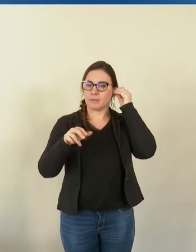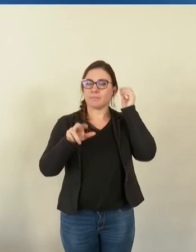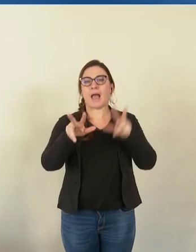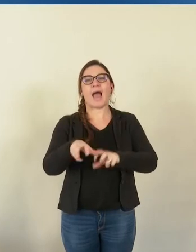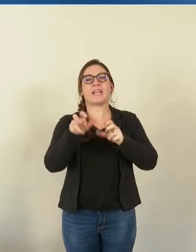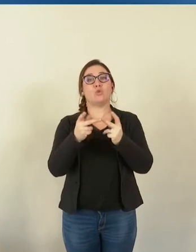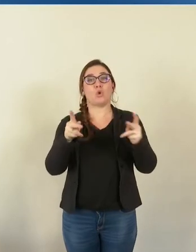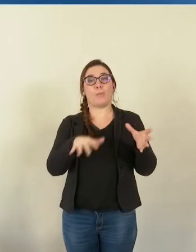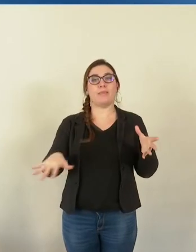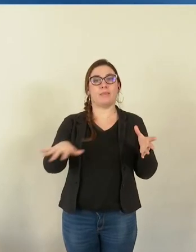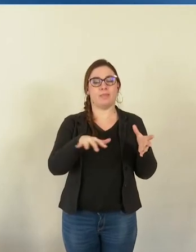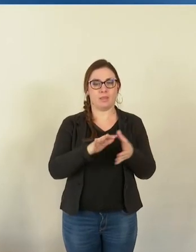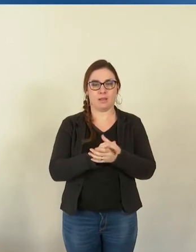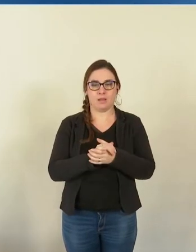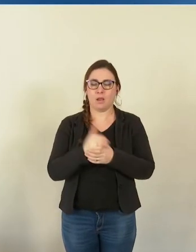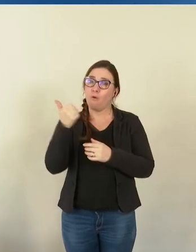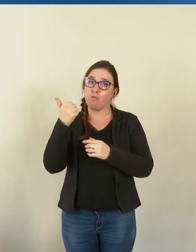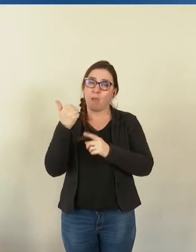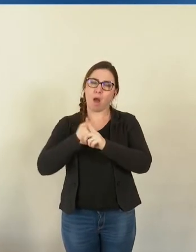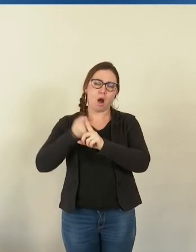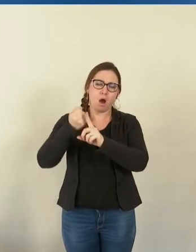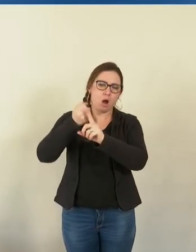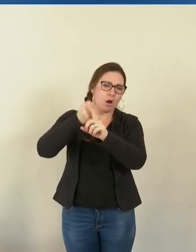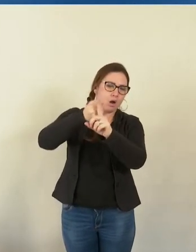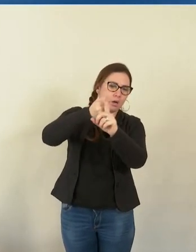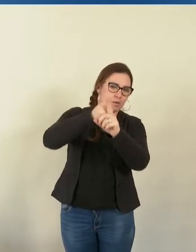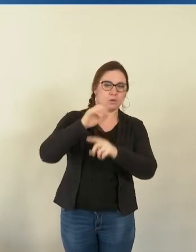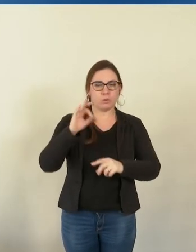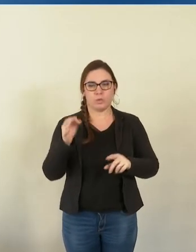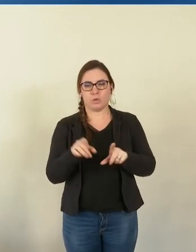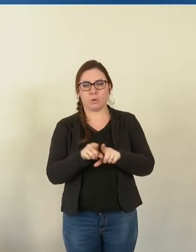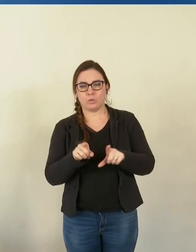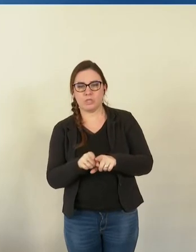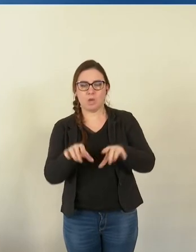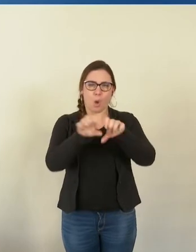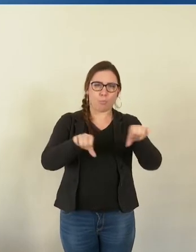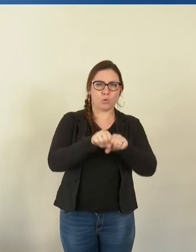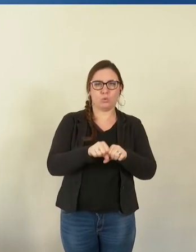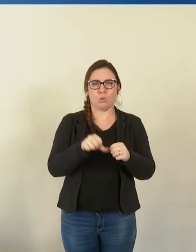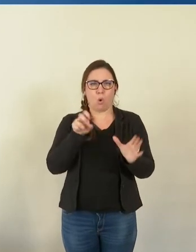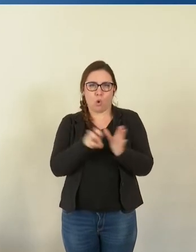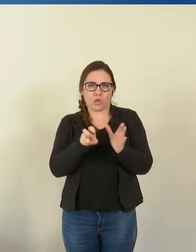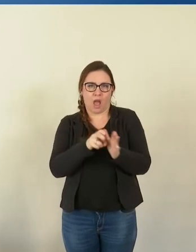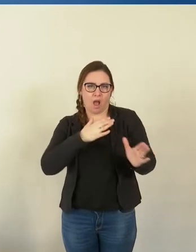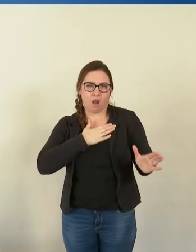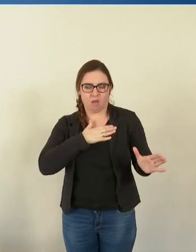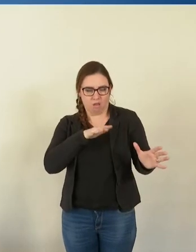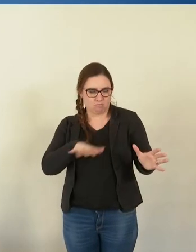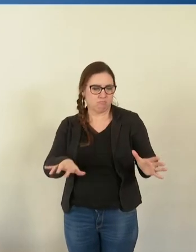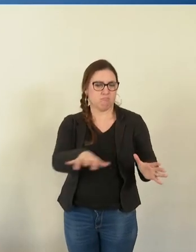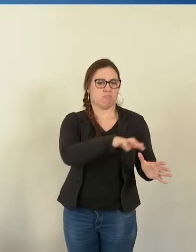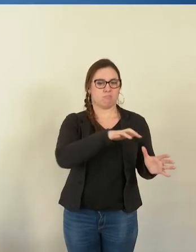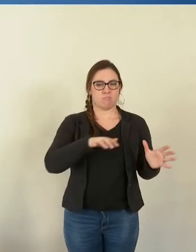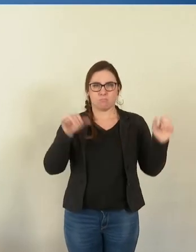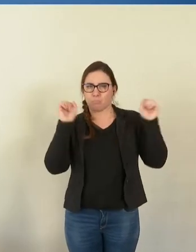urbaine que vous vous défendez corps et âme en terme de production locale qui qui